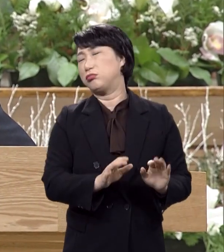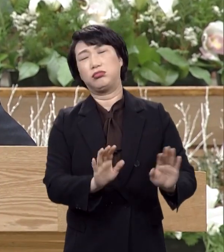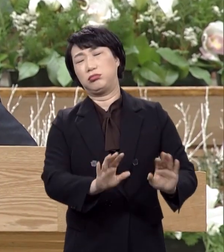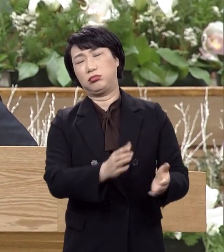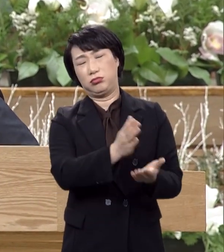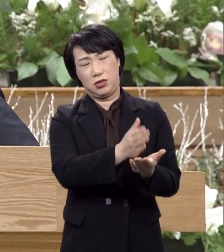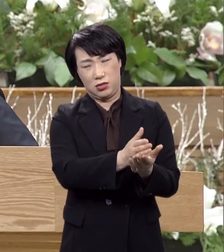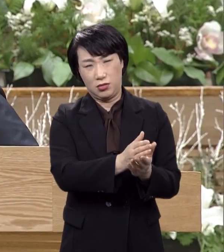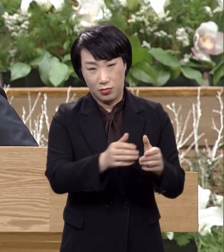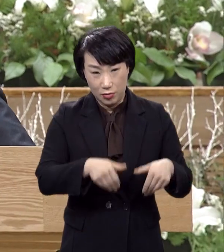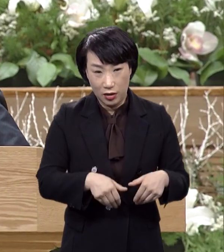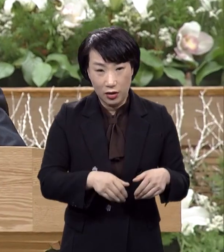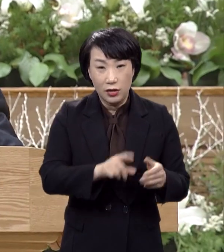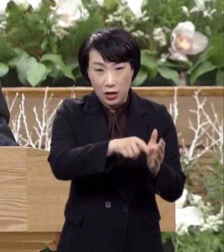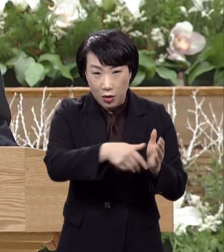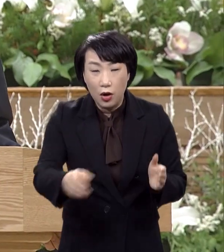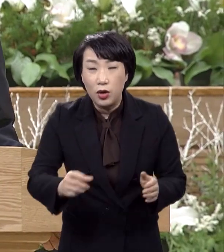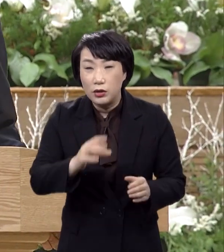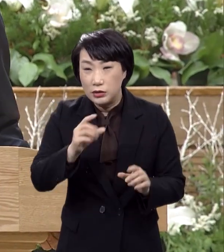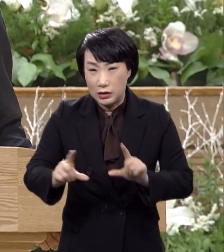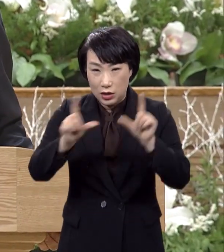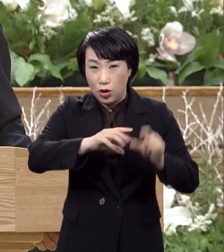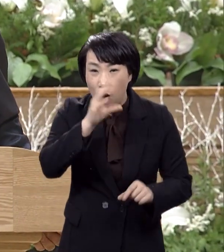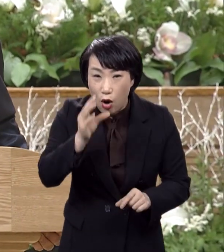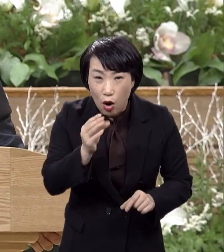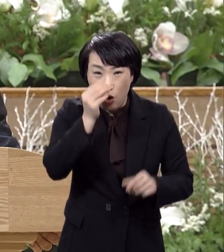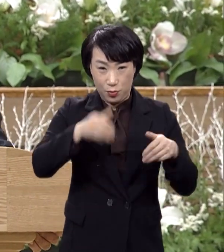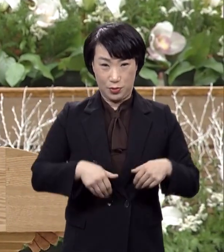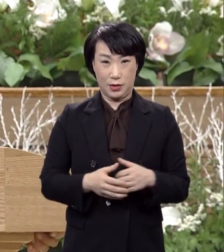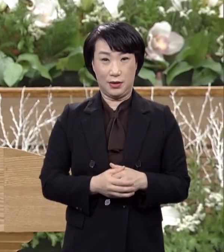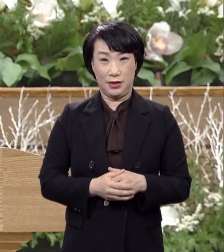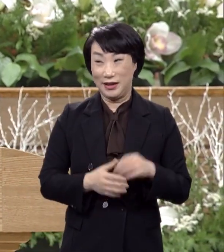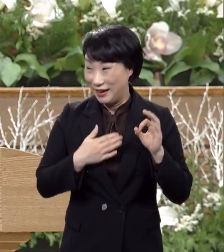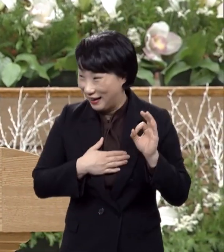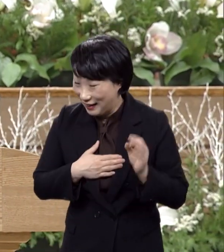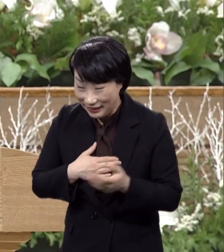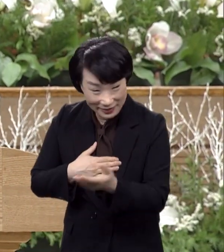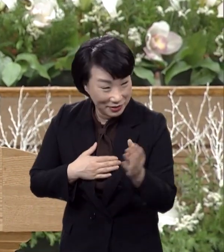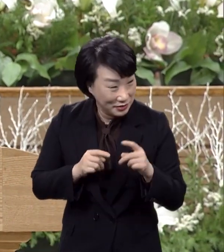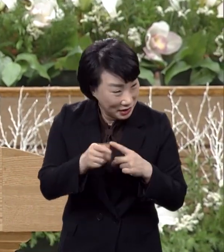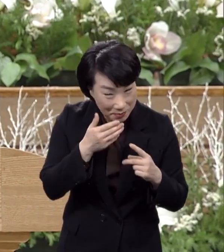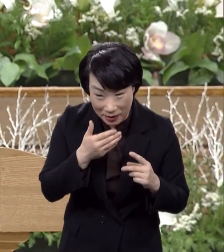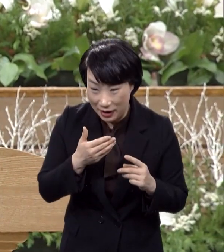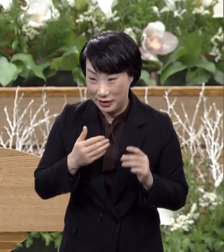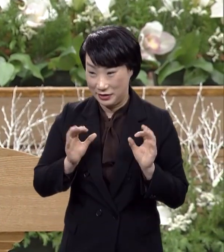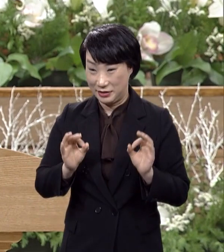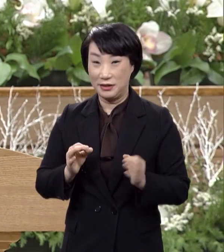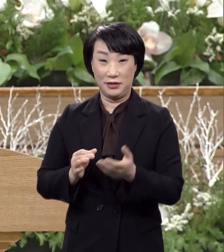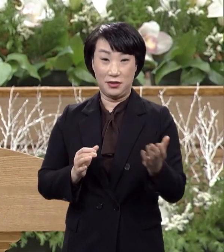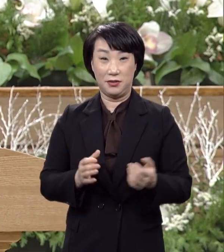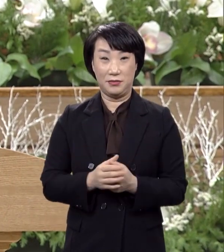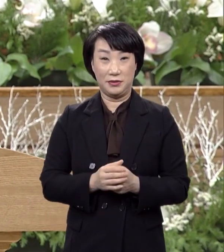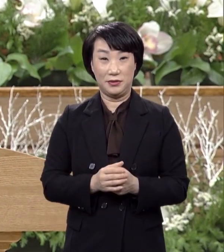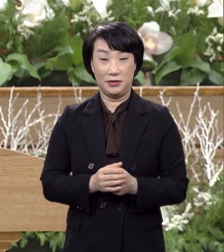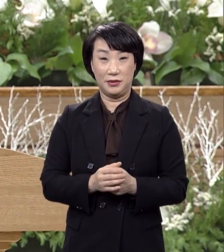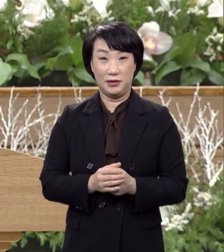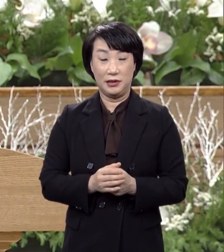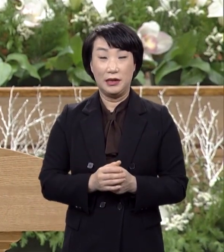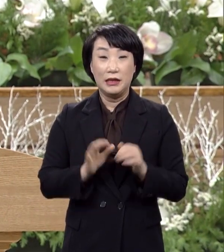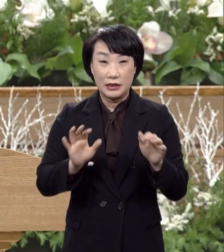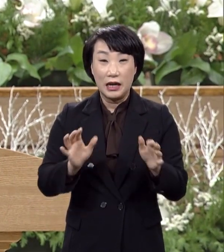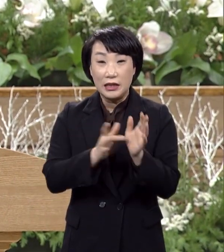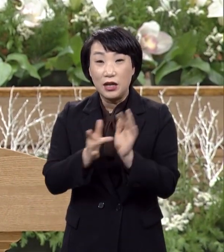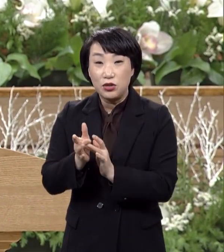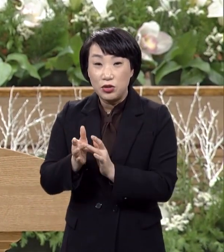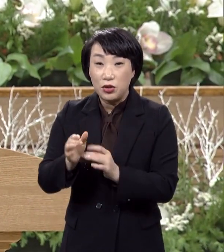됩니다. 세월을 거룩하게 사셔야 합니다. 이해가 됩니까? 보세요.